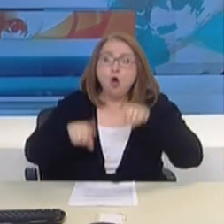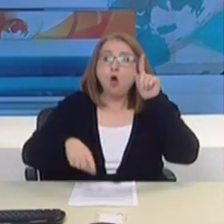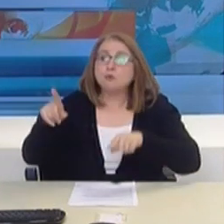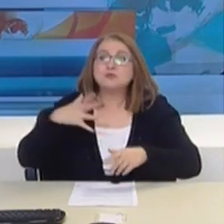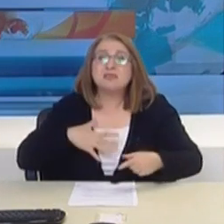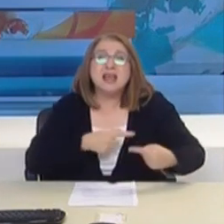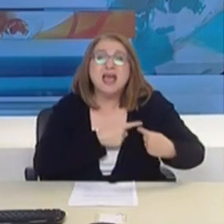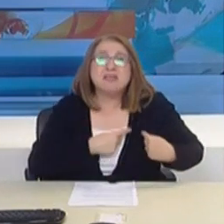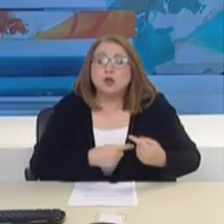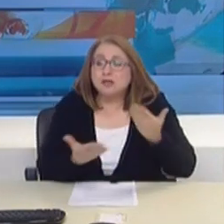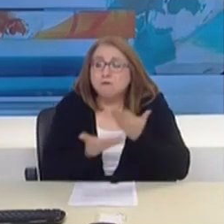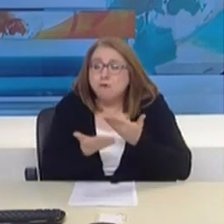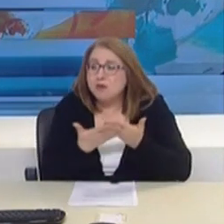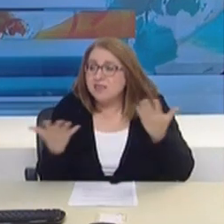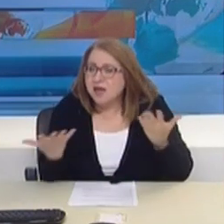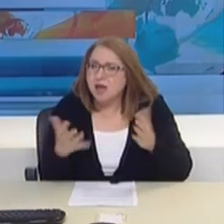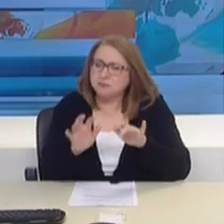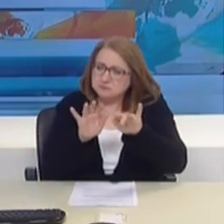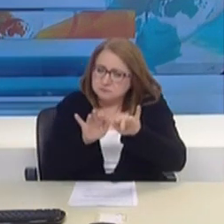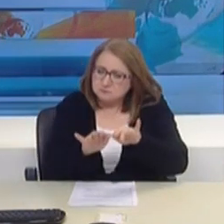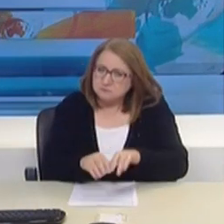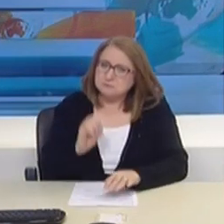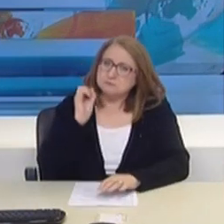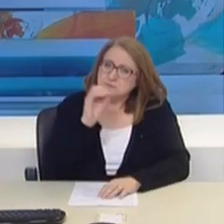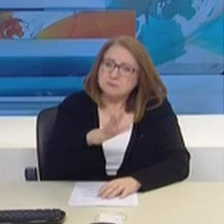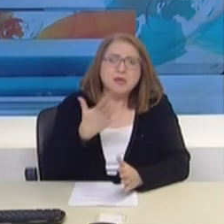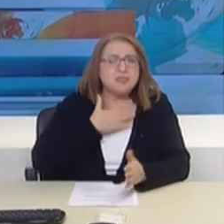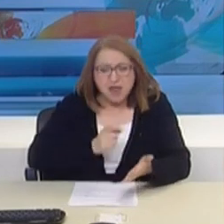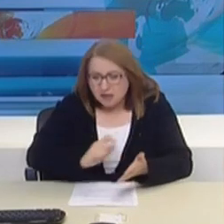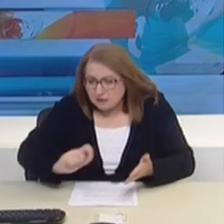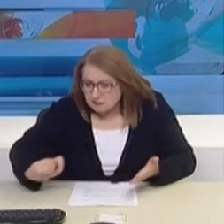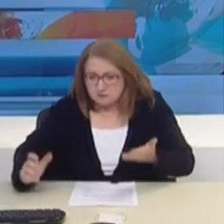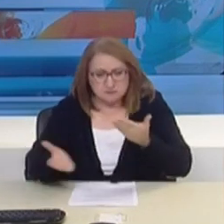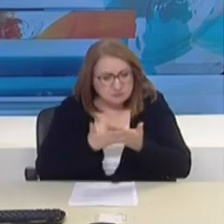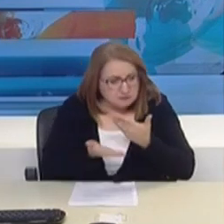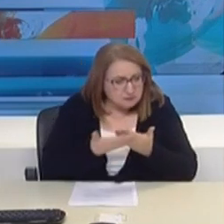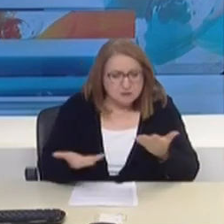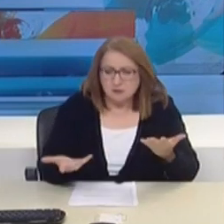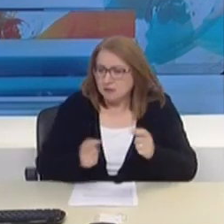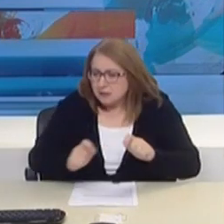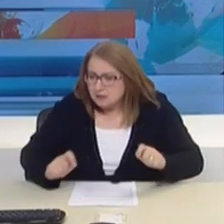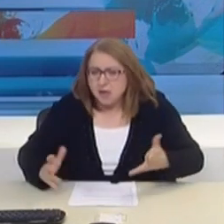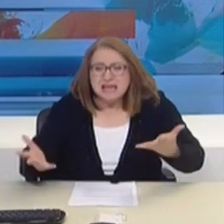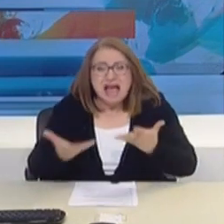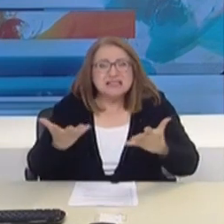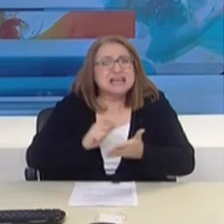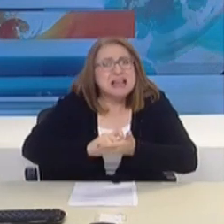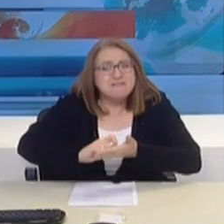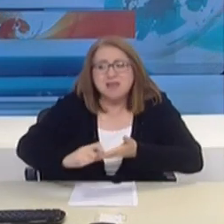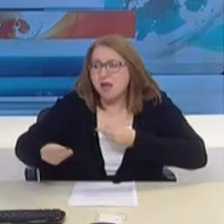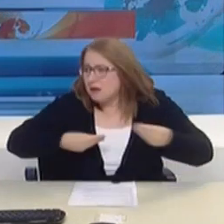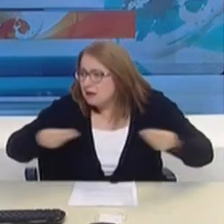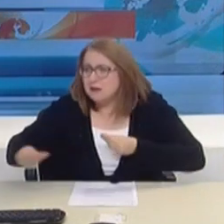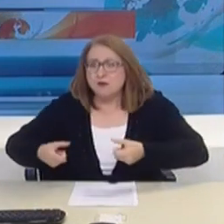προσφέρει όποιος επιθυμεί, παρέχοντας διοικητική, τεχνική και οποιαδήποτε άλλη υποστήριξη. Είναι